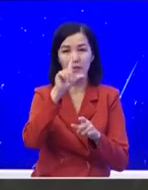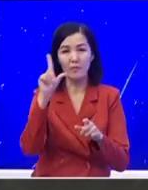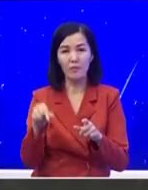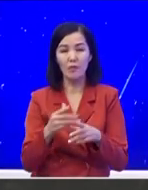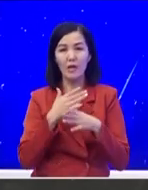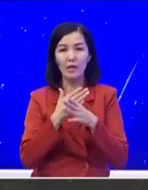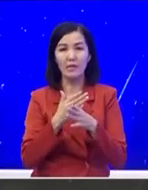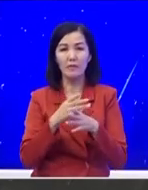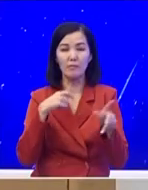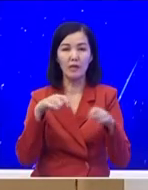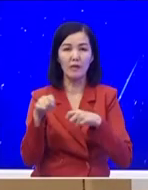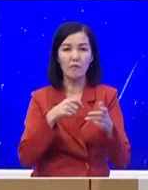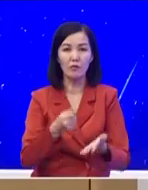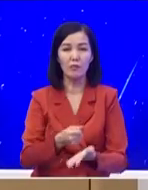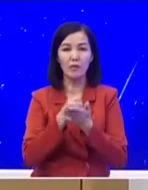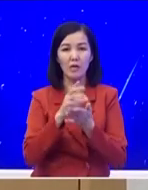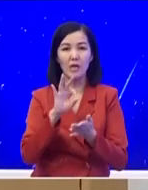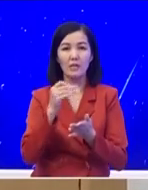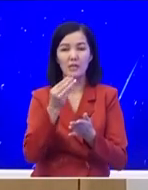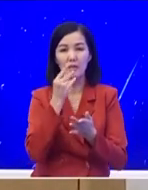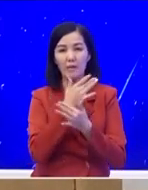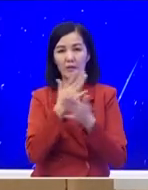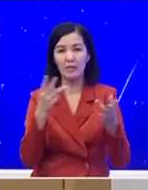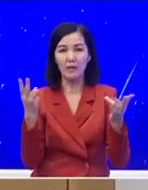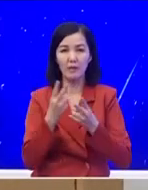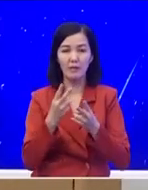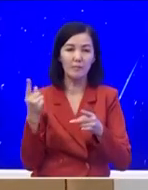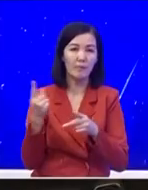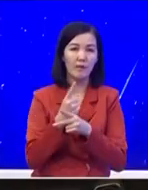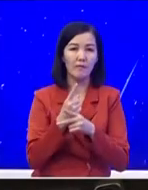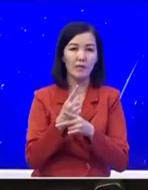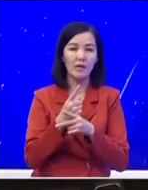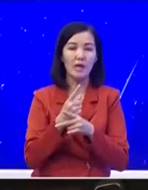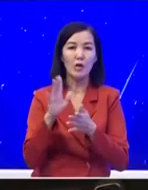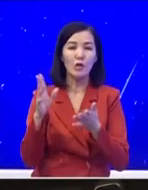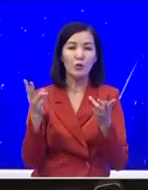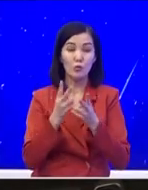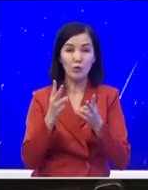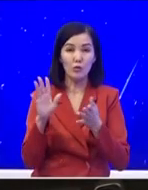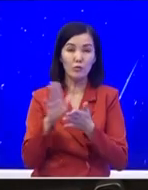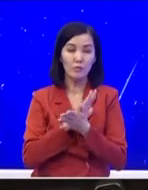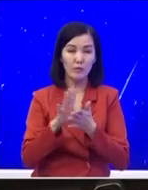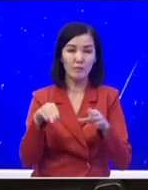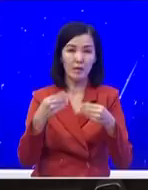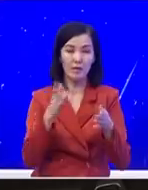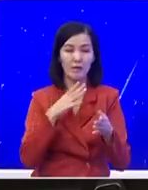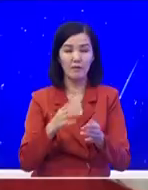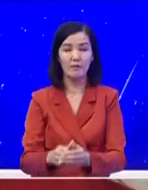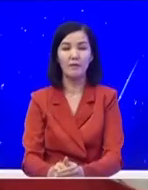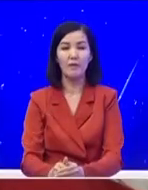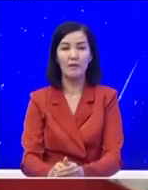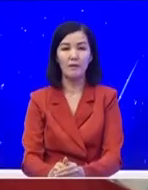оказывает продовольственную поддержку. Социальные корзины с товарами первой необходимости раздаются нуждающимся.